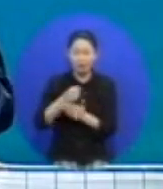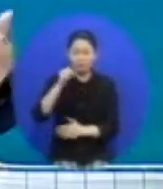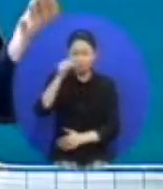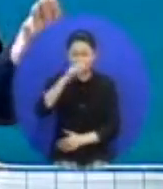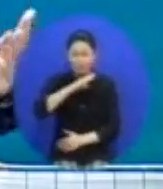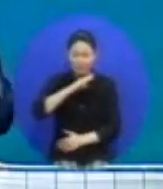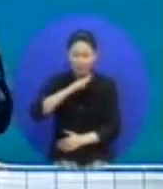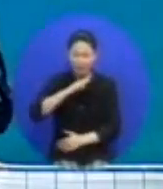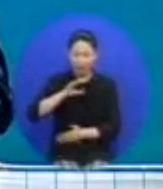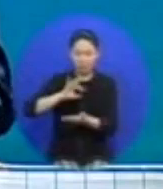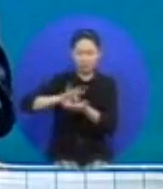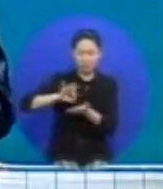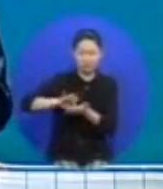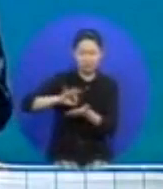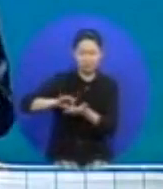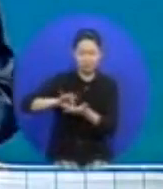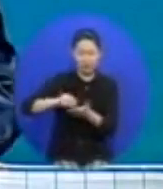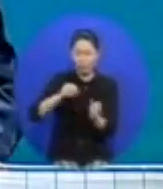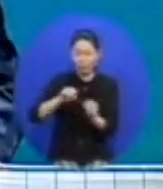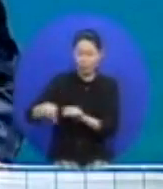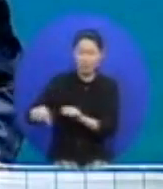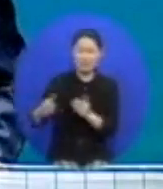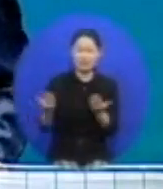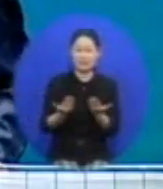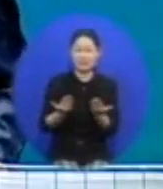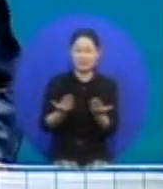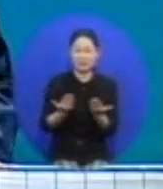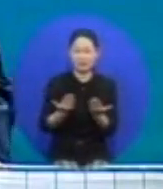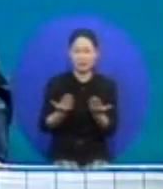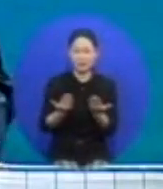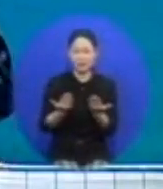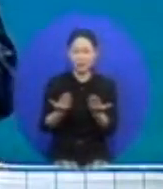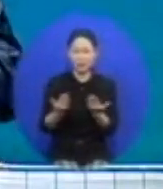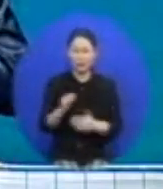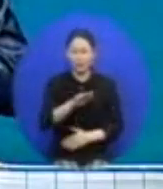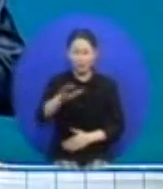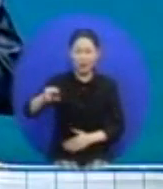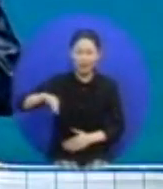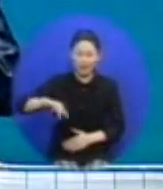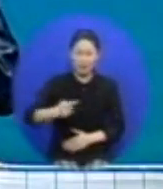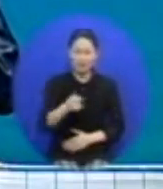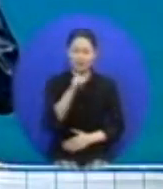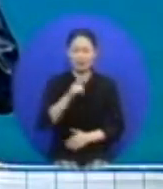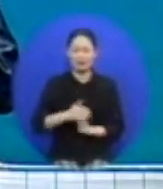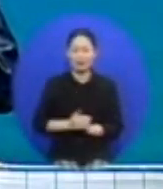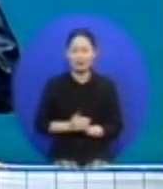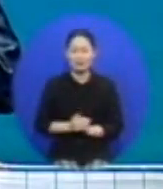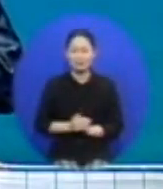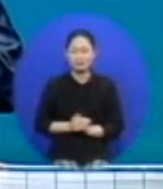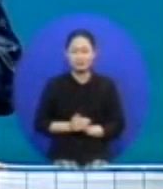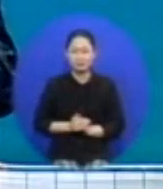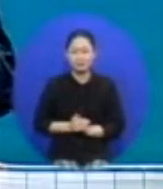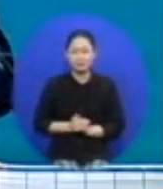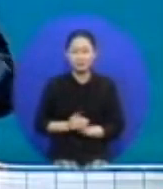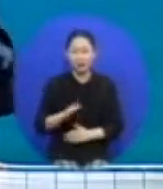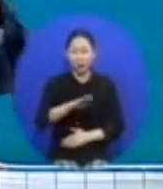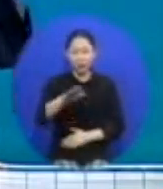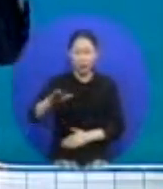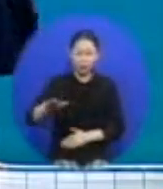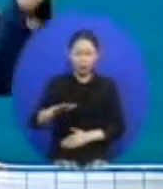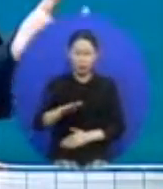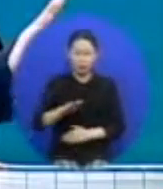낭비해 버리고 그냥 버려 버리는 2기 우리들에게도 있어요 여러분